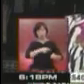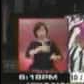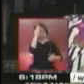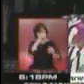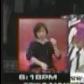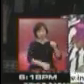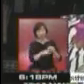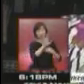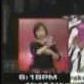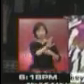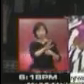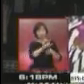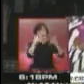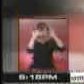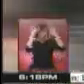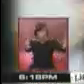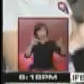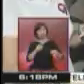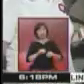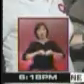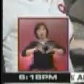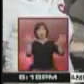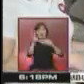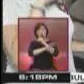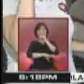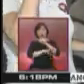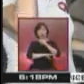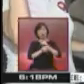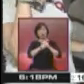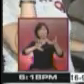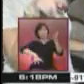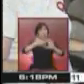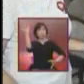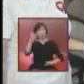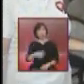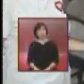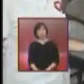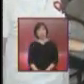You have terrorized the whole country. Laila Chicadora, News 5.